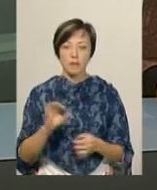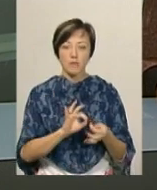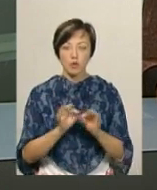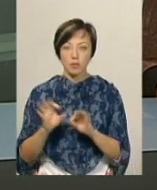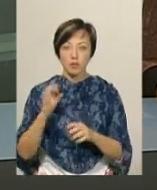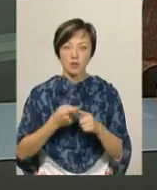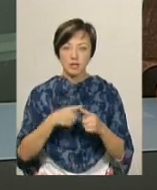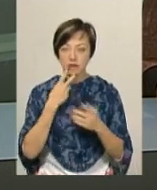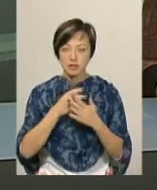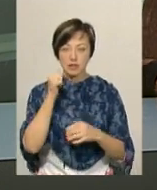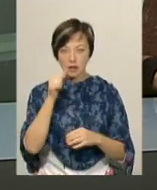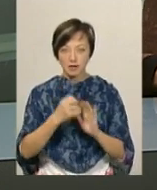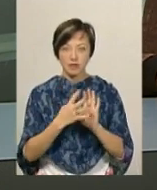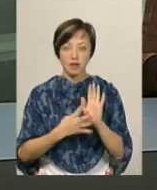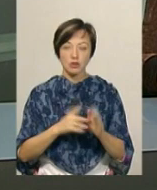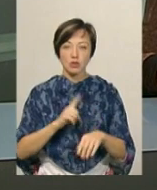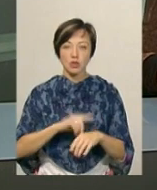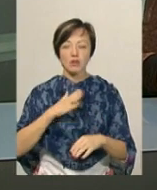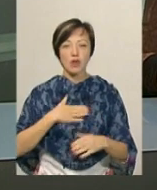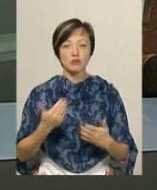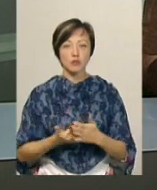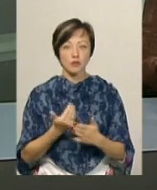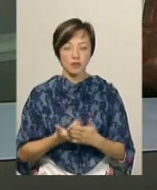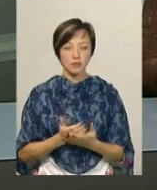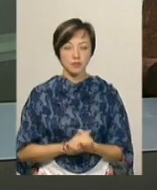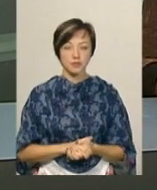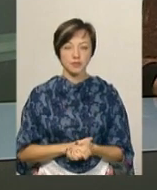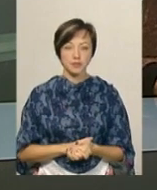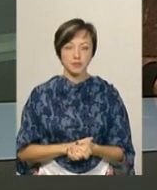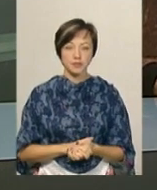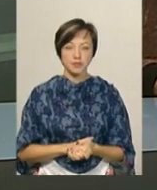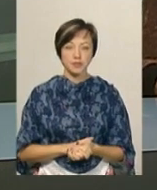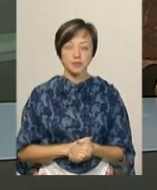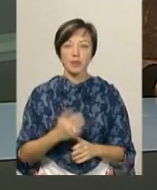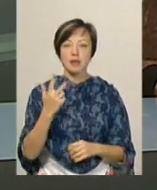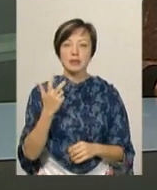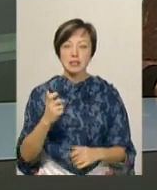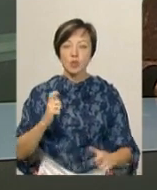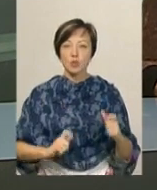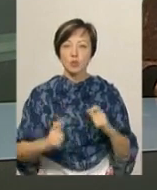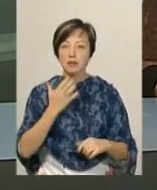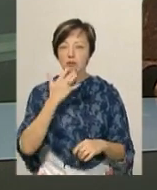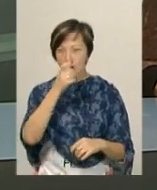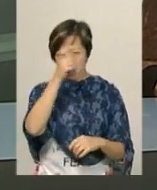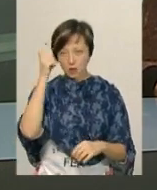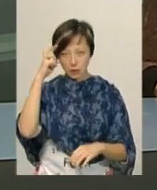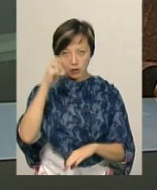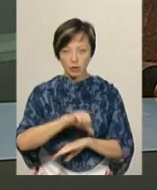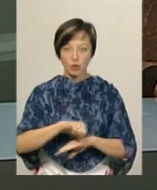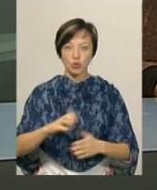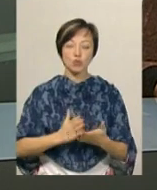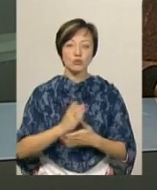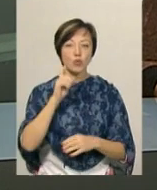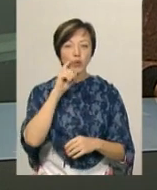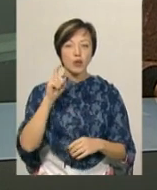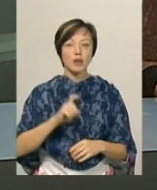про це дивіться завтра о 19-й годині в нашому випуску новин. 300 курсантів Національної академії Державної